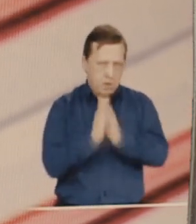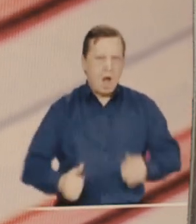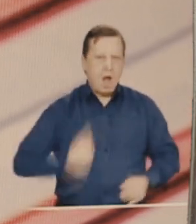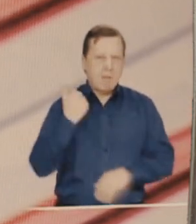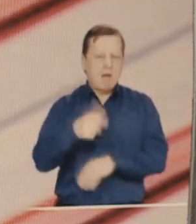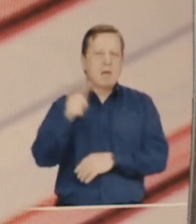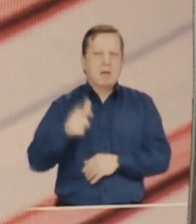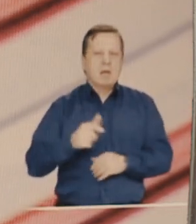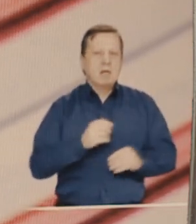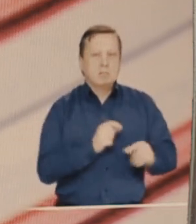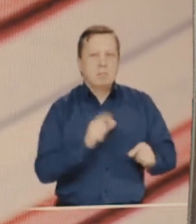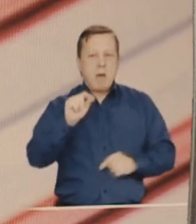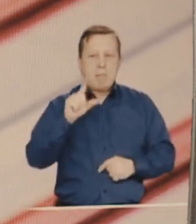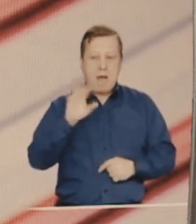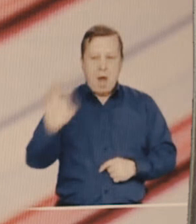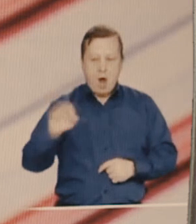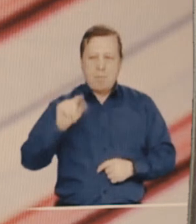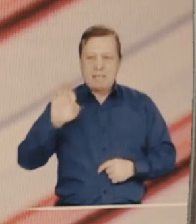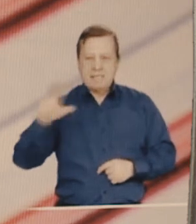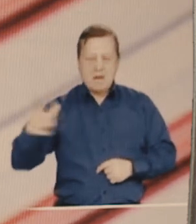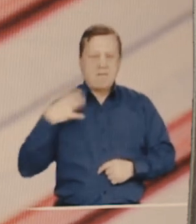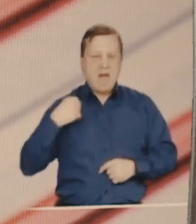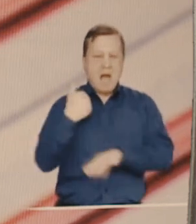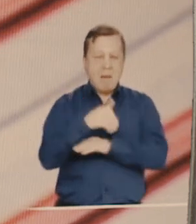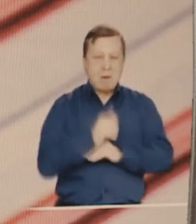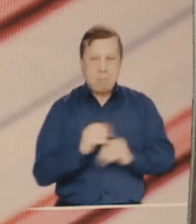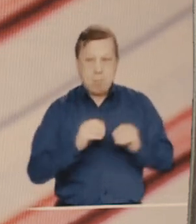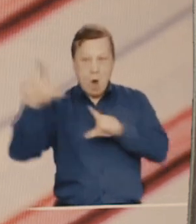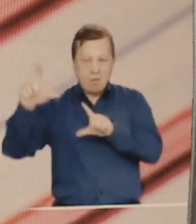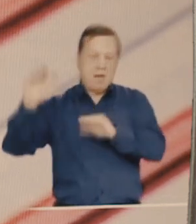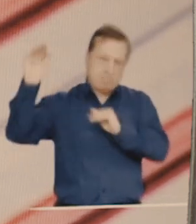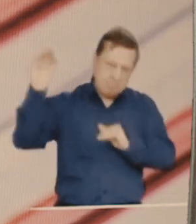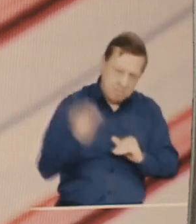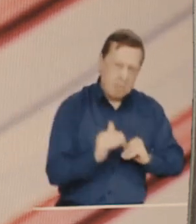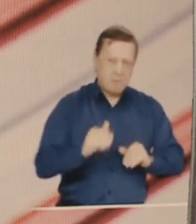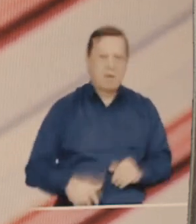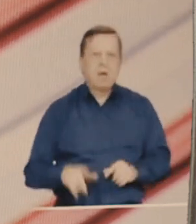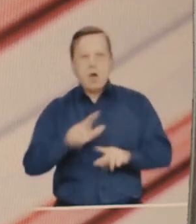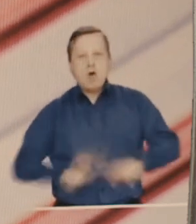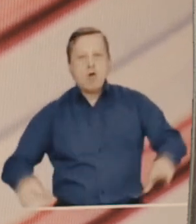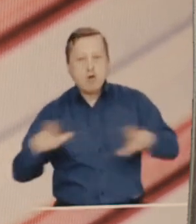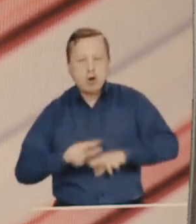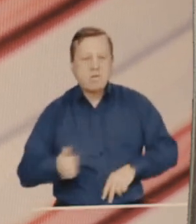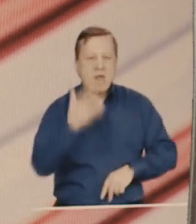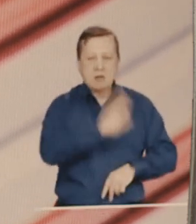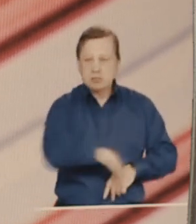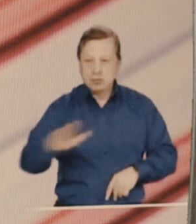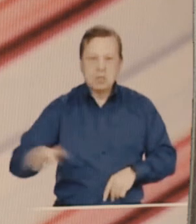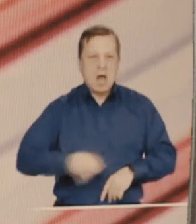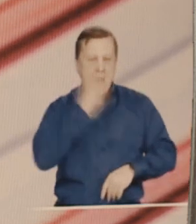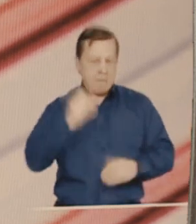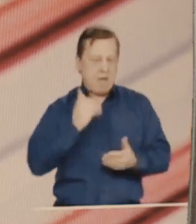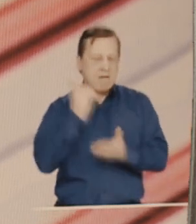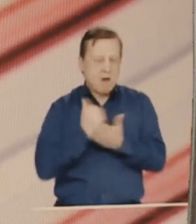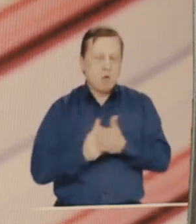obniżyć podwyższony przez PO i PSL wiek emerytalny. Ludzie błagali o to, żeby rodziny, zwłaszcza wielodzietne, mogły żyć w lepszych